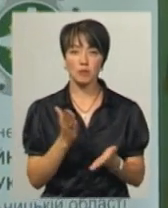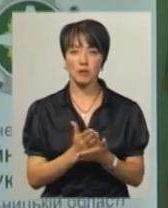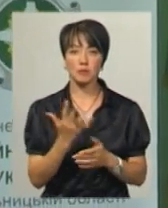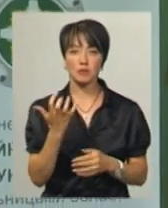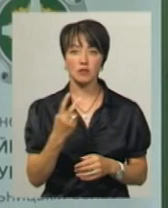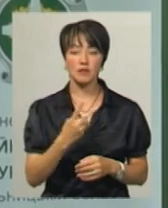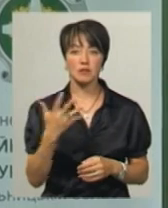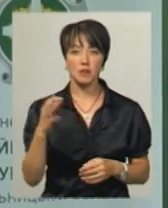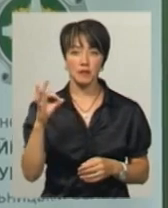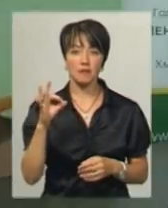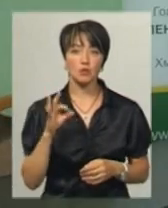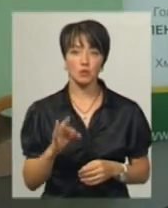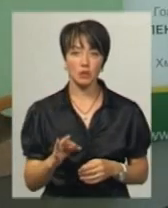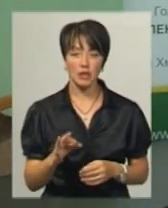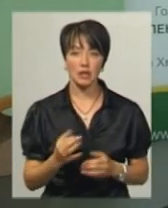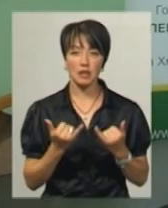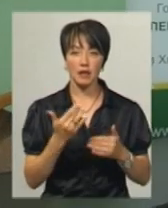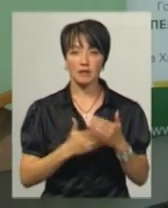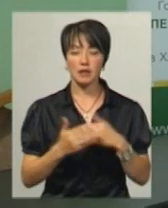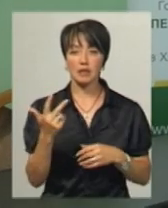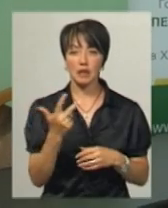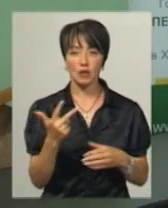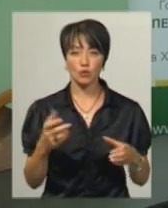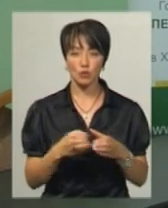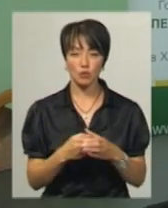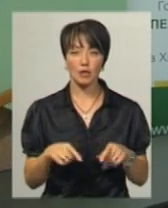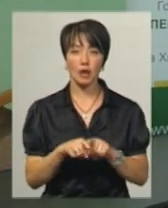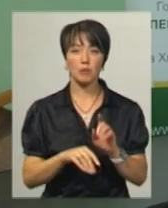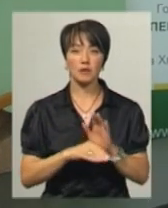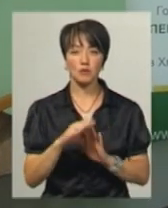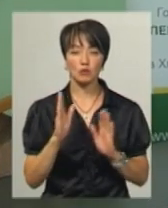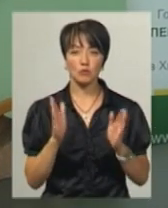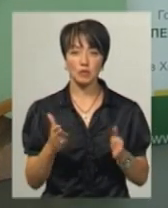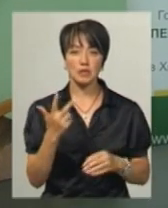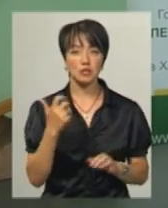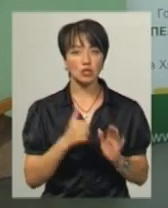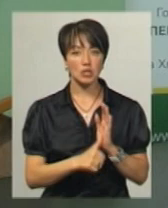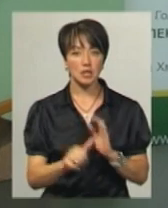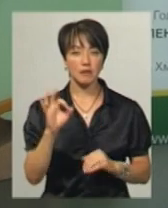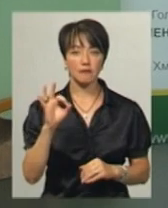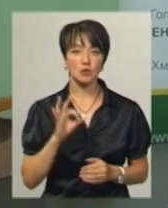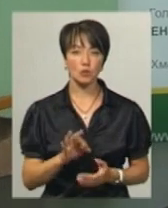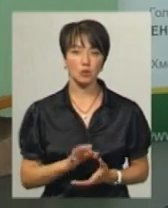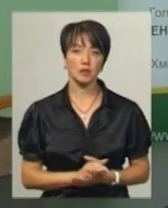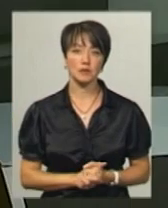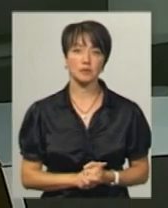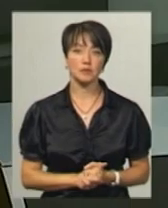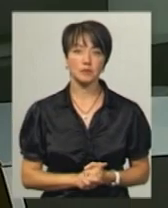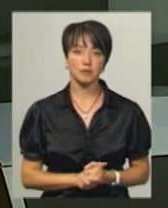525%. Для інвалідів війни третьої групи таке підвищення складатиме 360%.